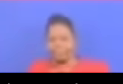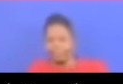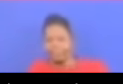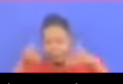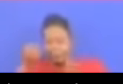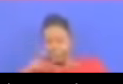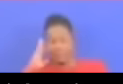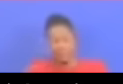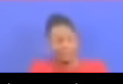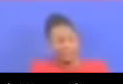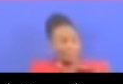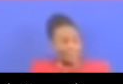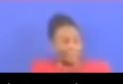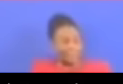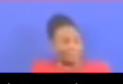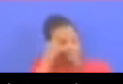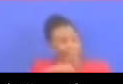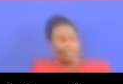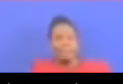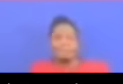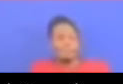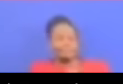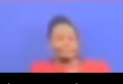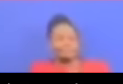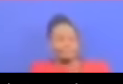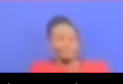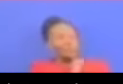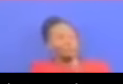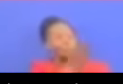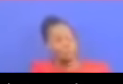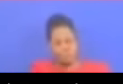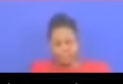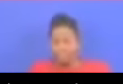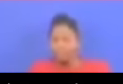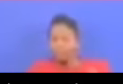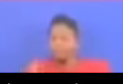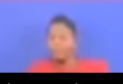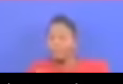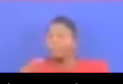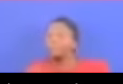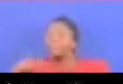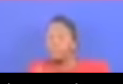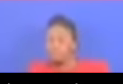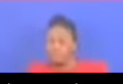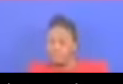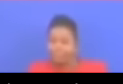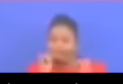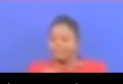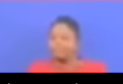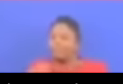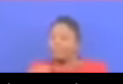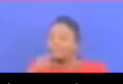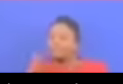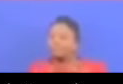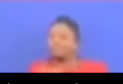hamtamsaidia na huyu atamla kichwa m ni kweli tunapambana na watu majant lazima tuambie ukweli lazima tufikie maamuzi